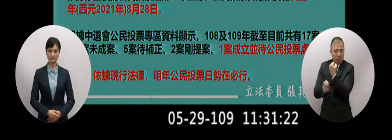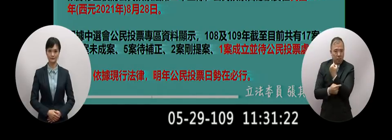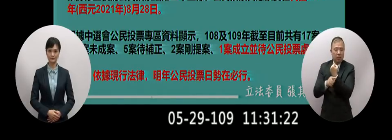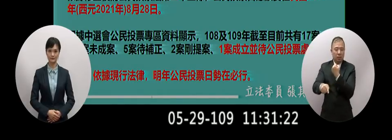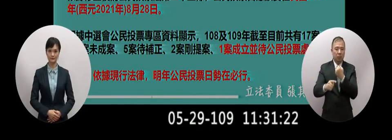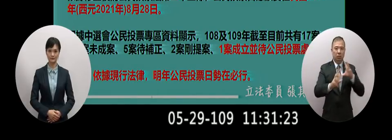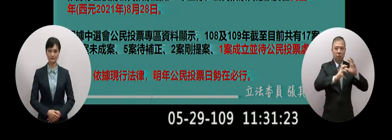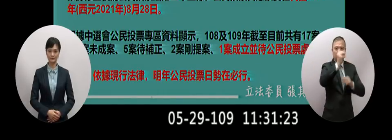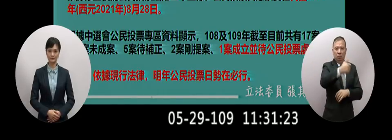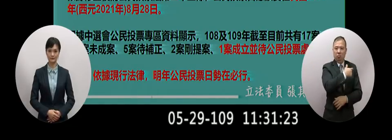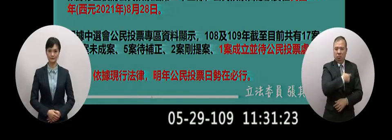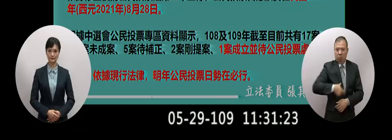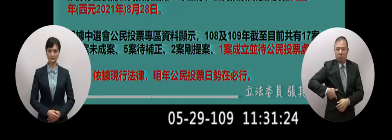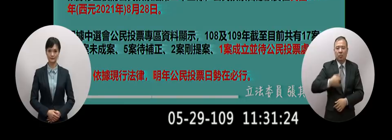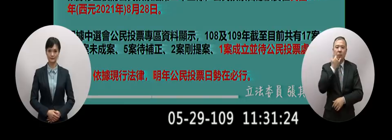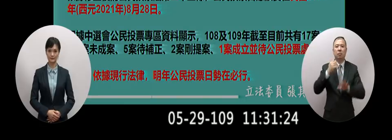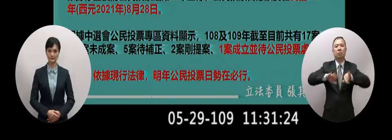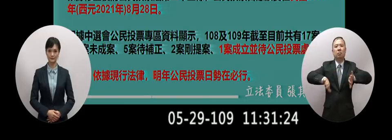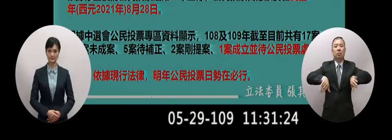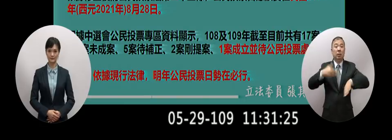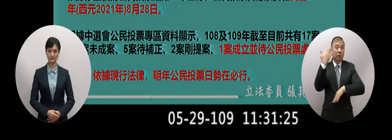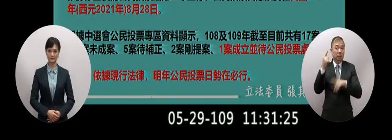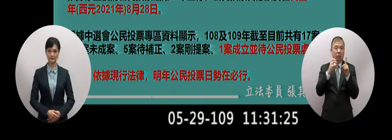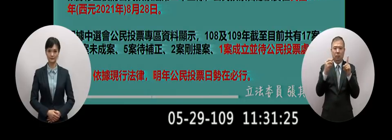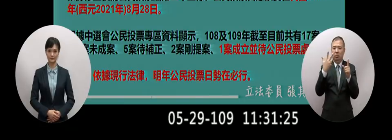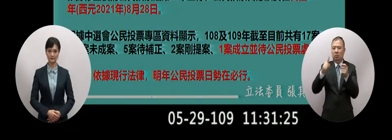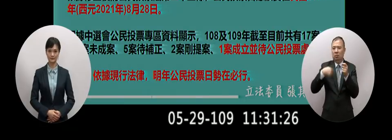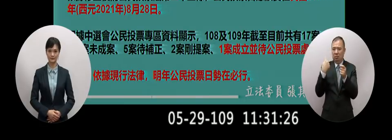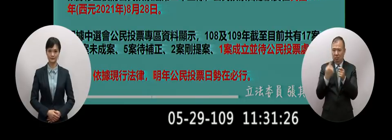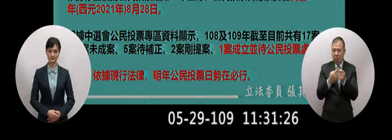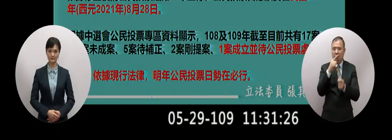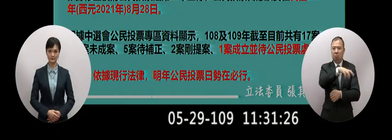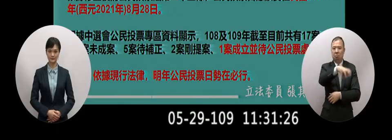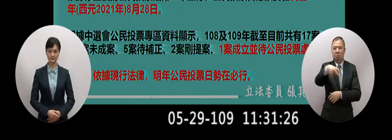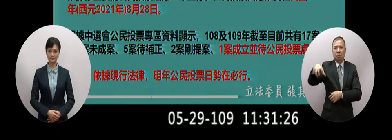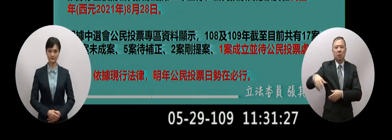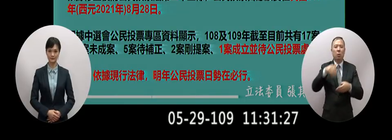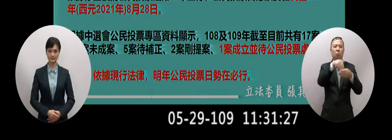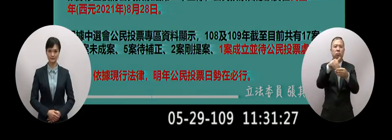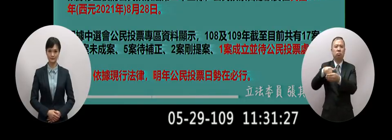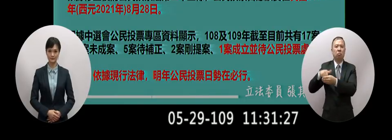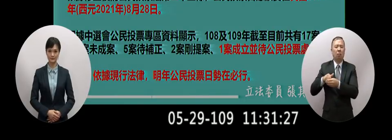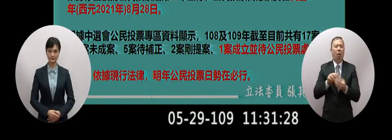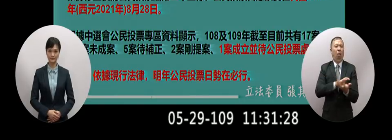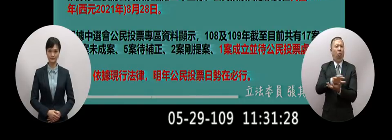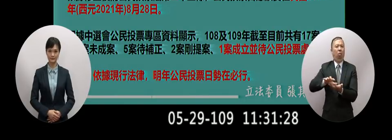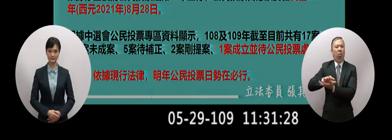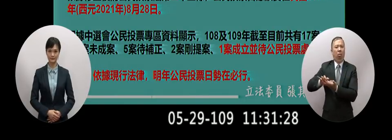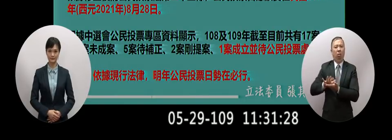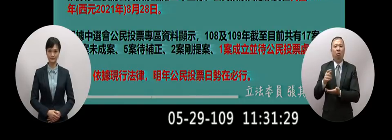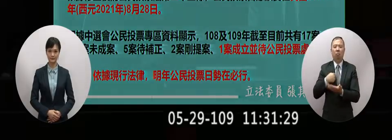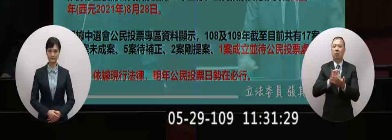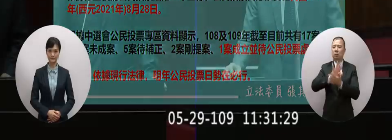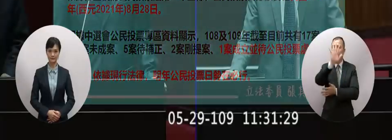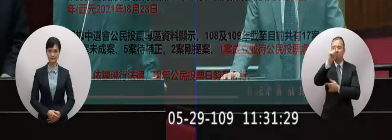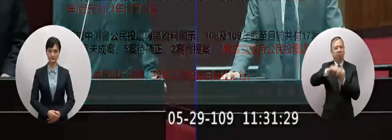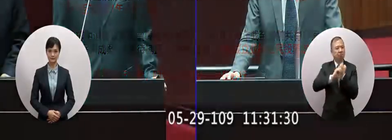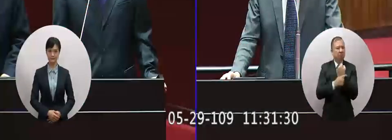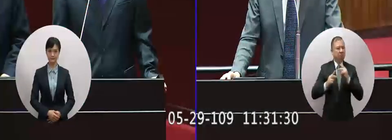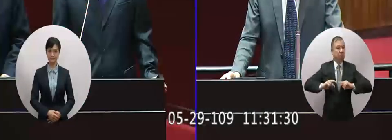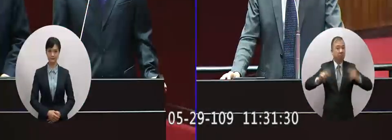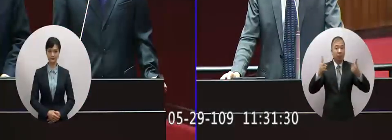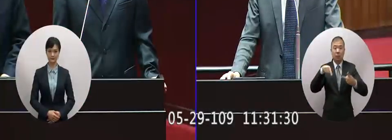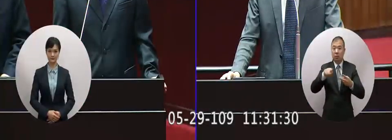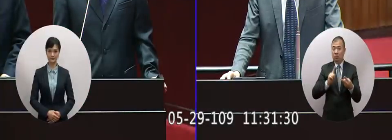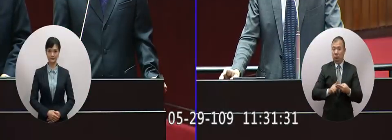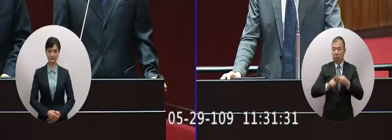为更早2007年的那个地方选举弄得大乱，所以因此我们后来修了这个条。那这一条的这个核心的精神